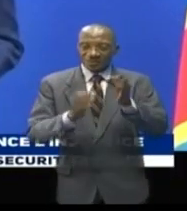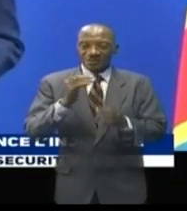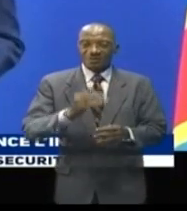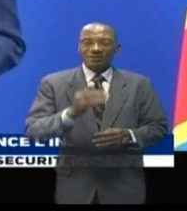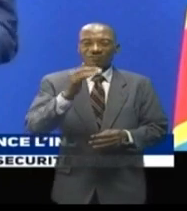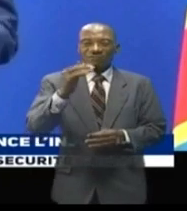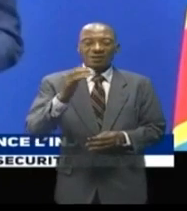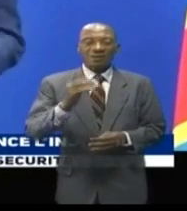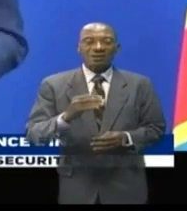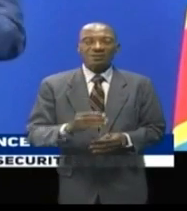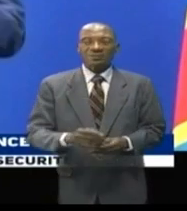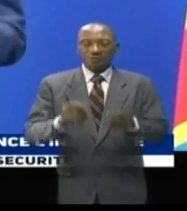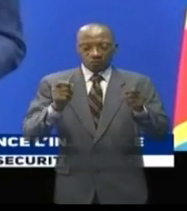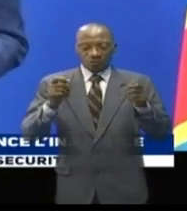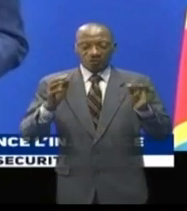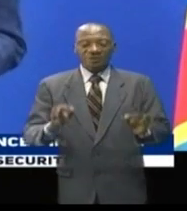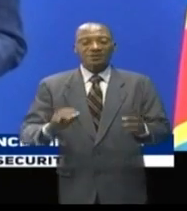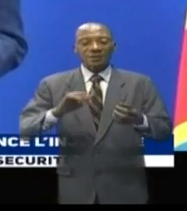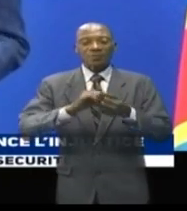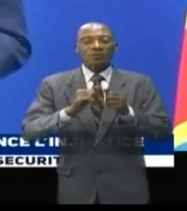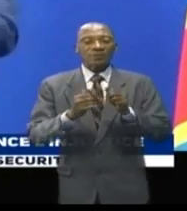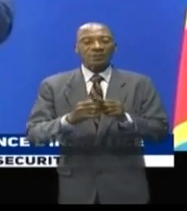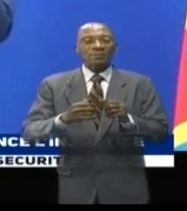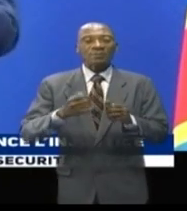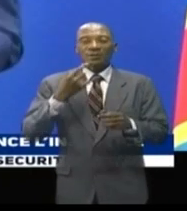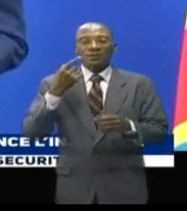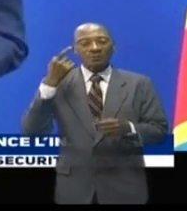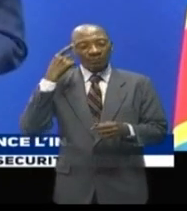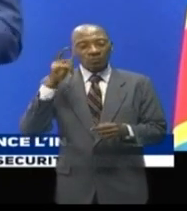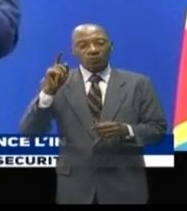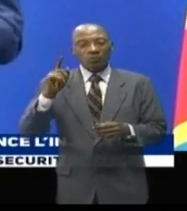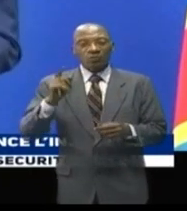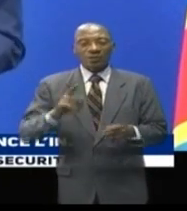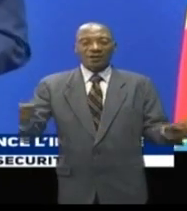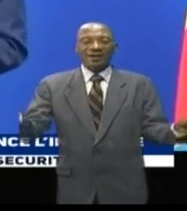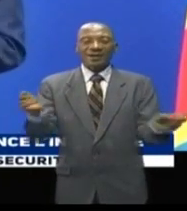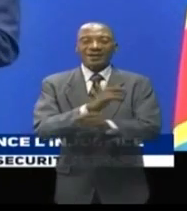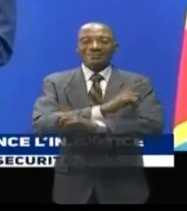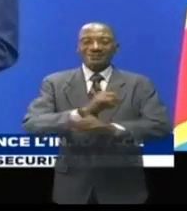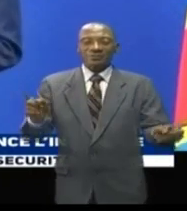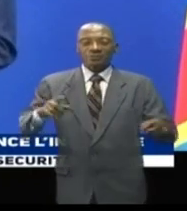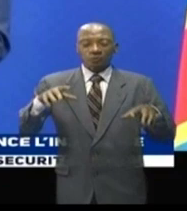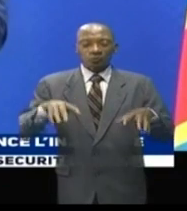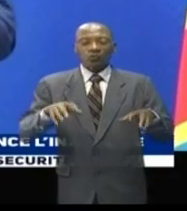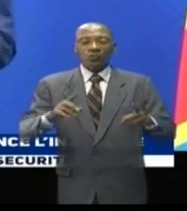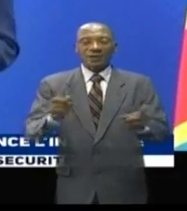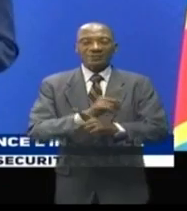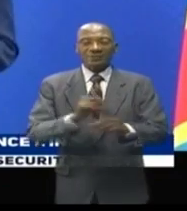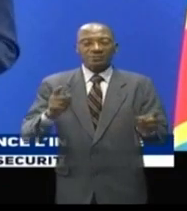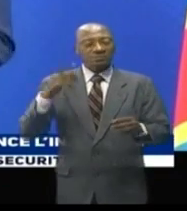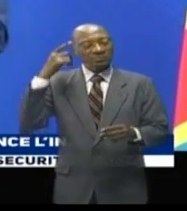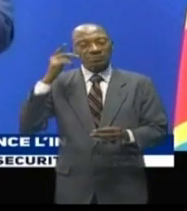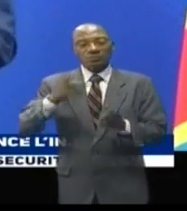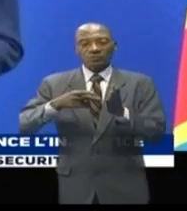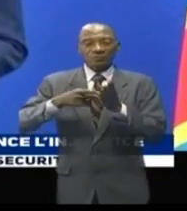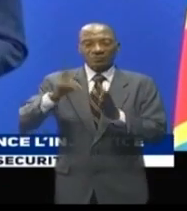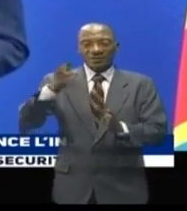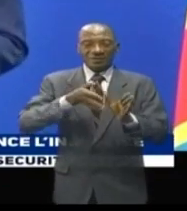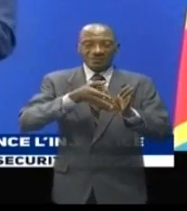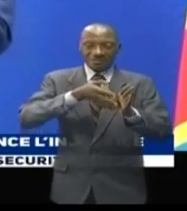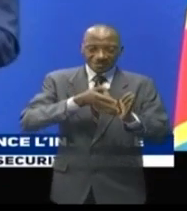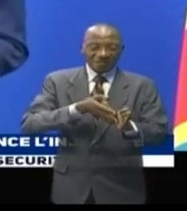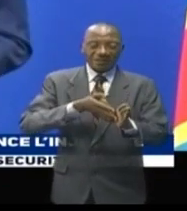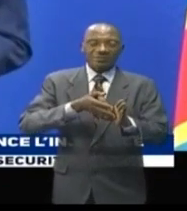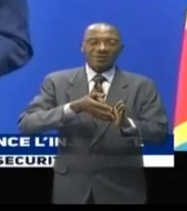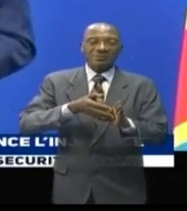et le peuple congolais qui m'attend avec les chefs de l'état des vagues comme commandant suprême de force armées considère